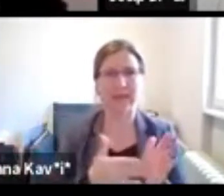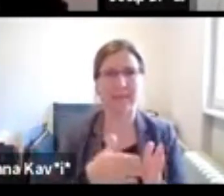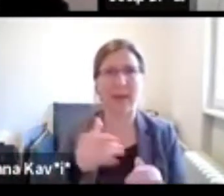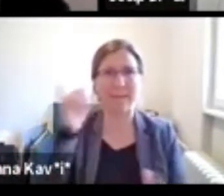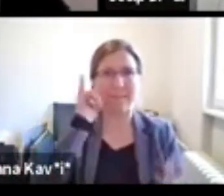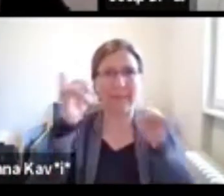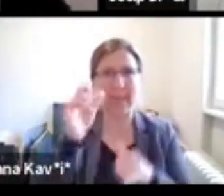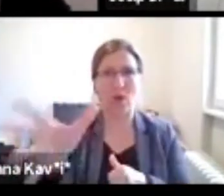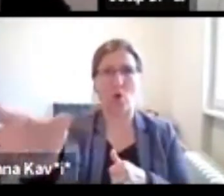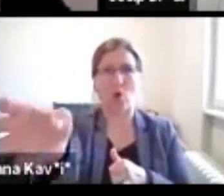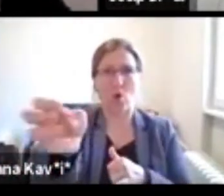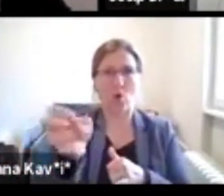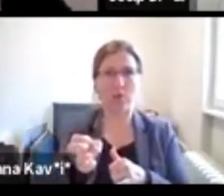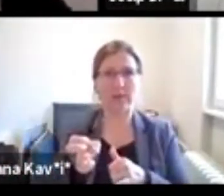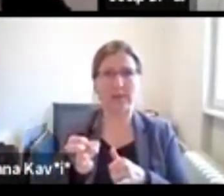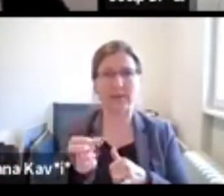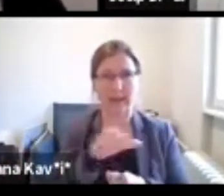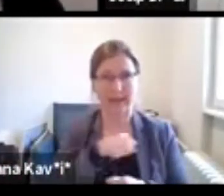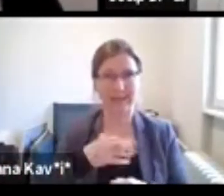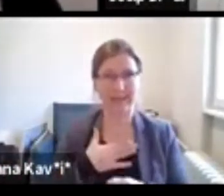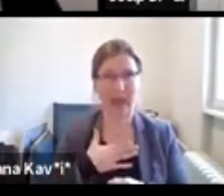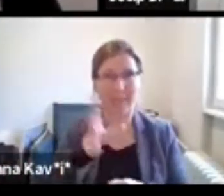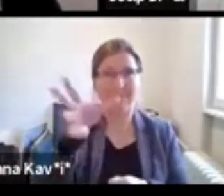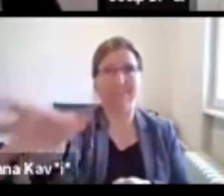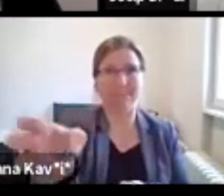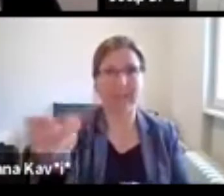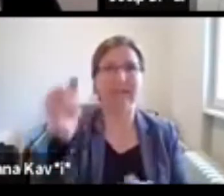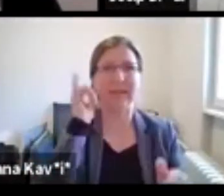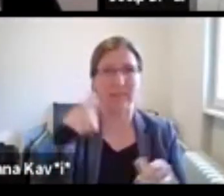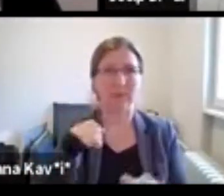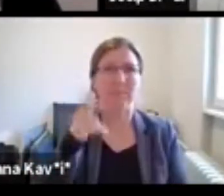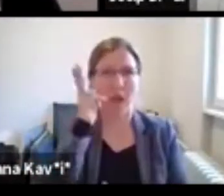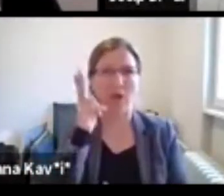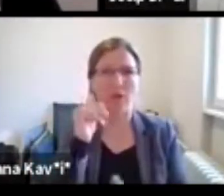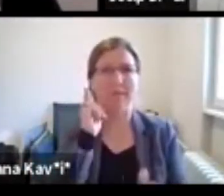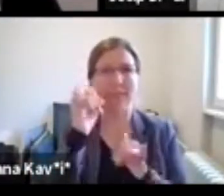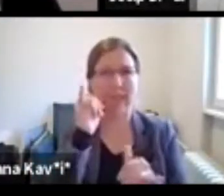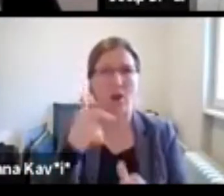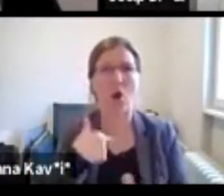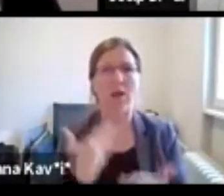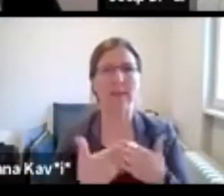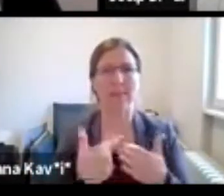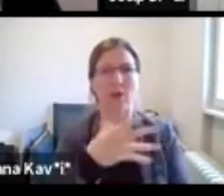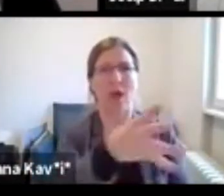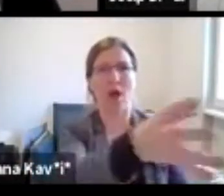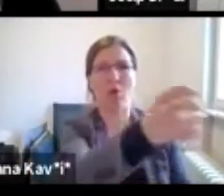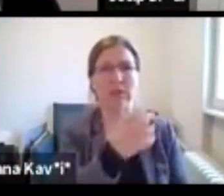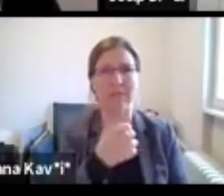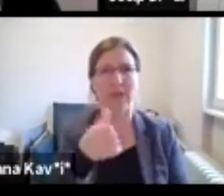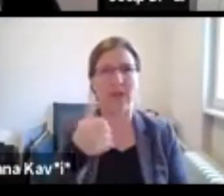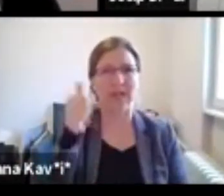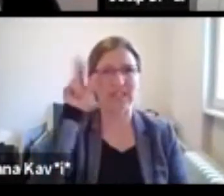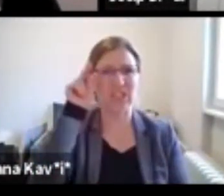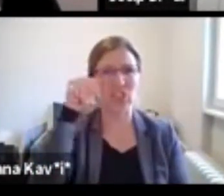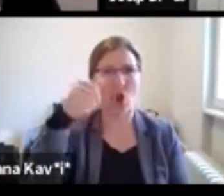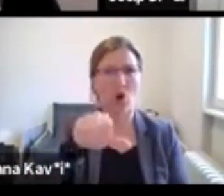a zapravo ste posegnuli za džusijem, mogu reći da korona definitivno, osim